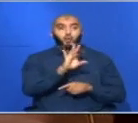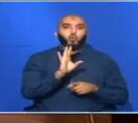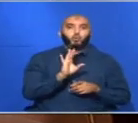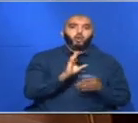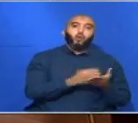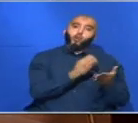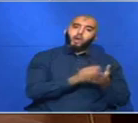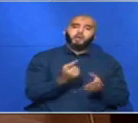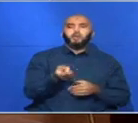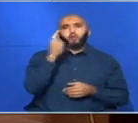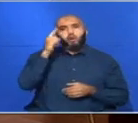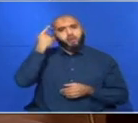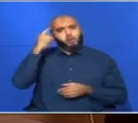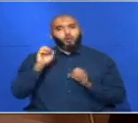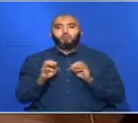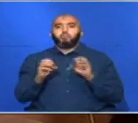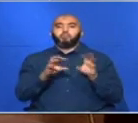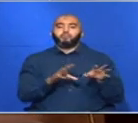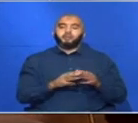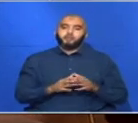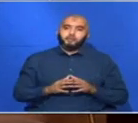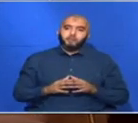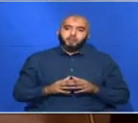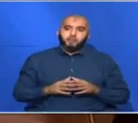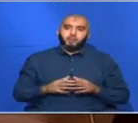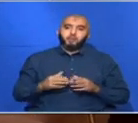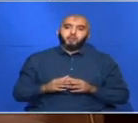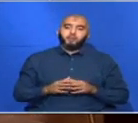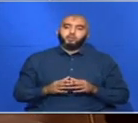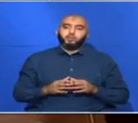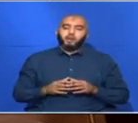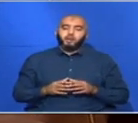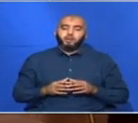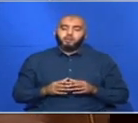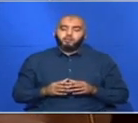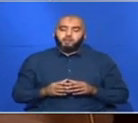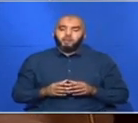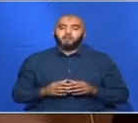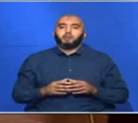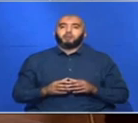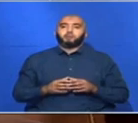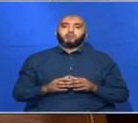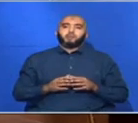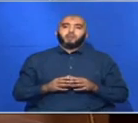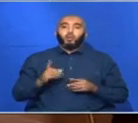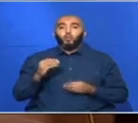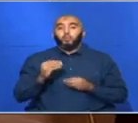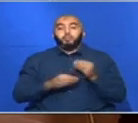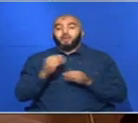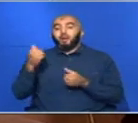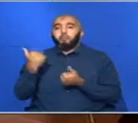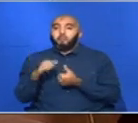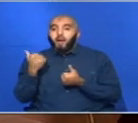ولا يجوز له ان يقرا القران فاذا كان عالما او متعلمه او مريضا